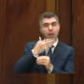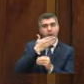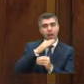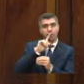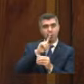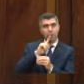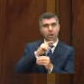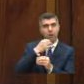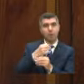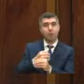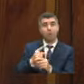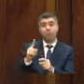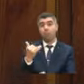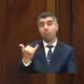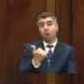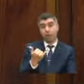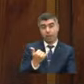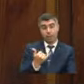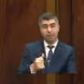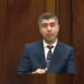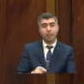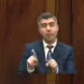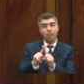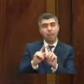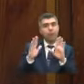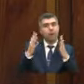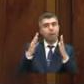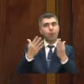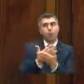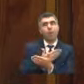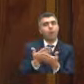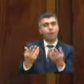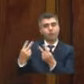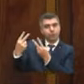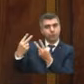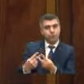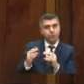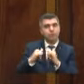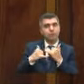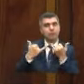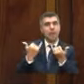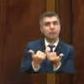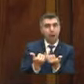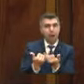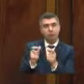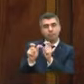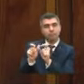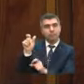له هو واحد الإنجاز مهم جدا، وحي جميع الشركاء الاجتماعيين والاقتصاديين اللي